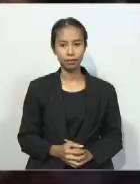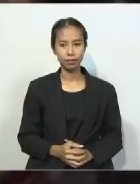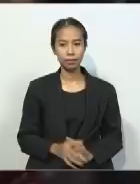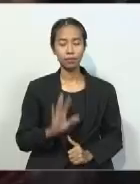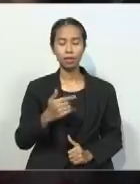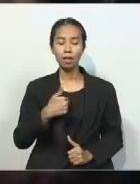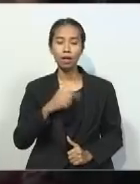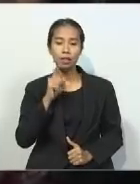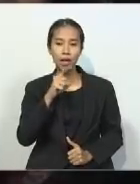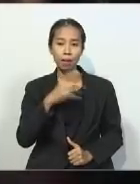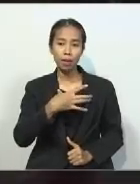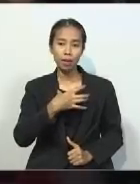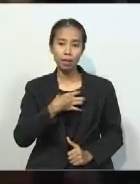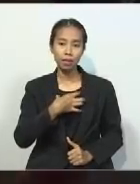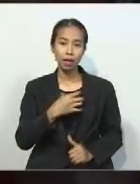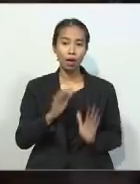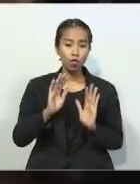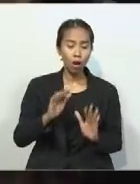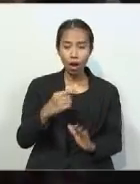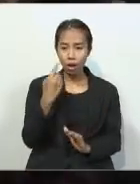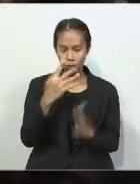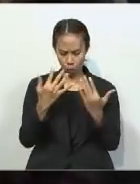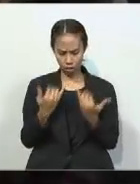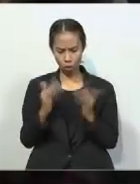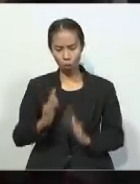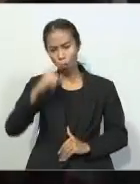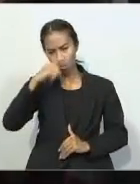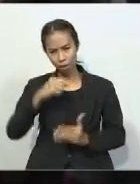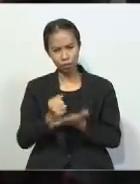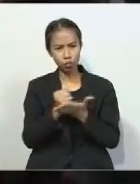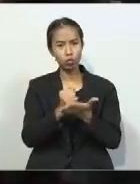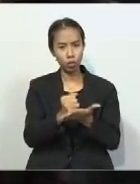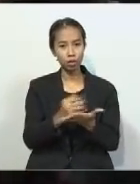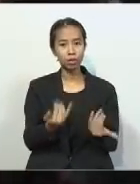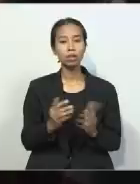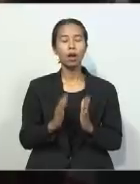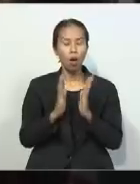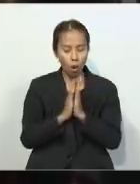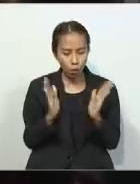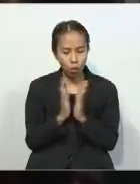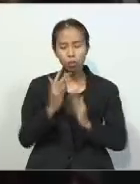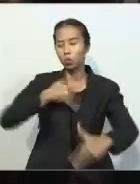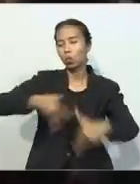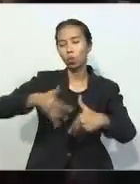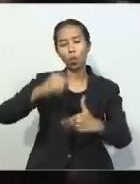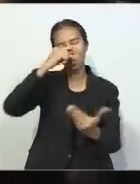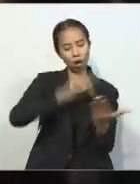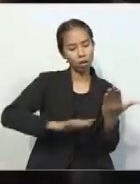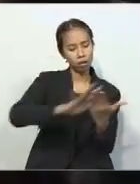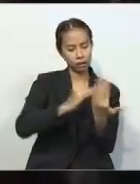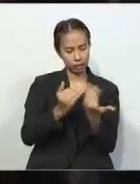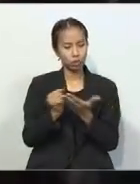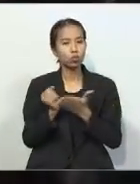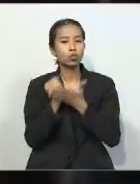จะฝากคนไทยไหมครับเพราะว่าตอนนี้หลายคน ครับครับอยากขอบคุณพี่น้องคนไทยทุกคนนะที่ให้กำลัง